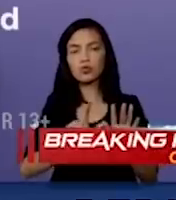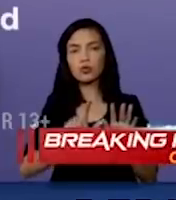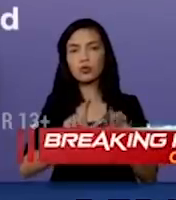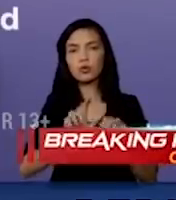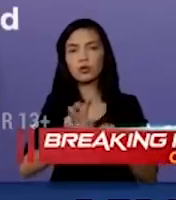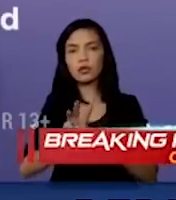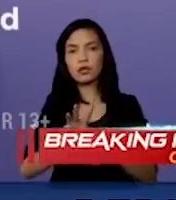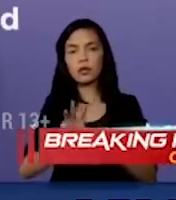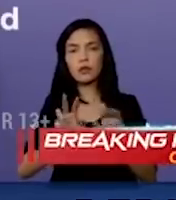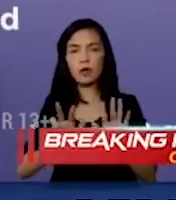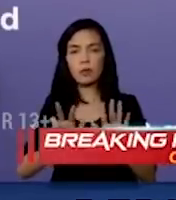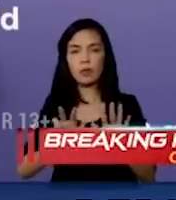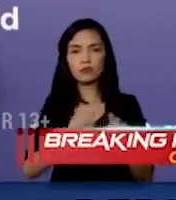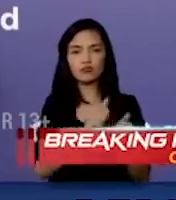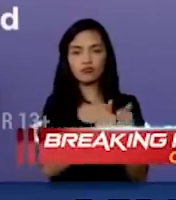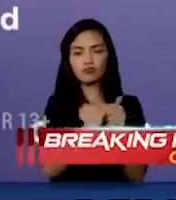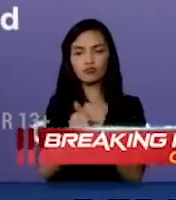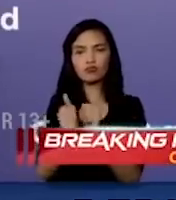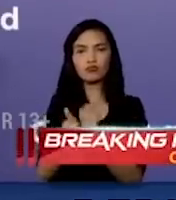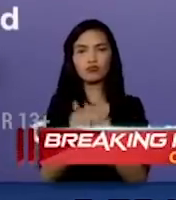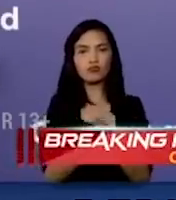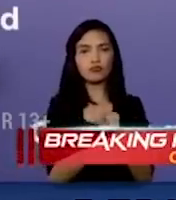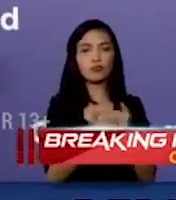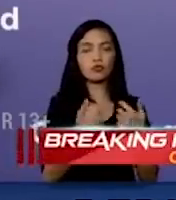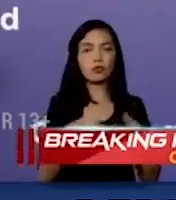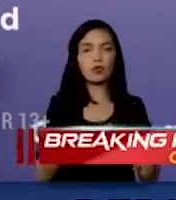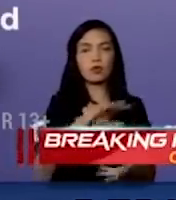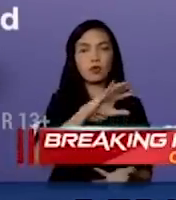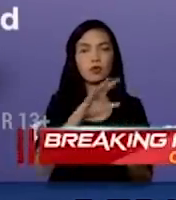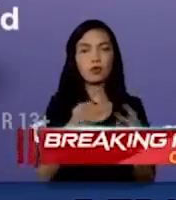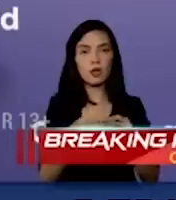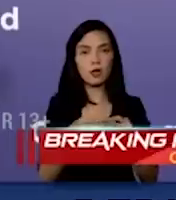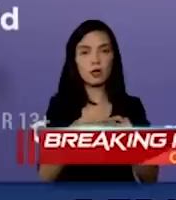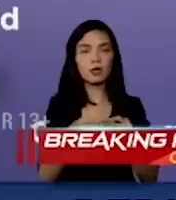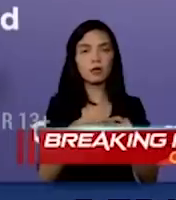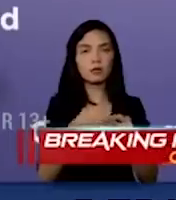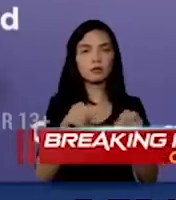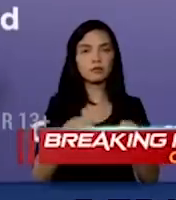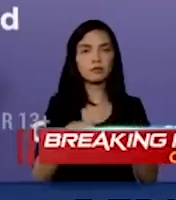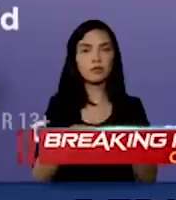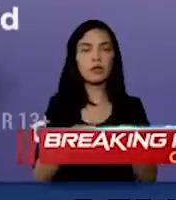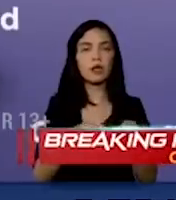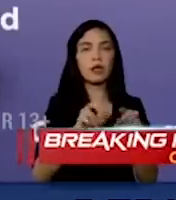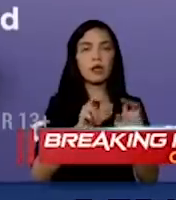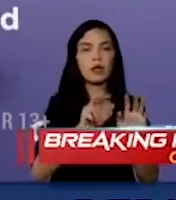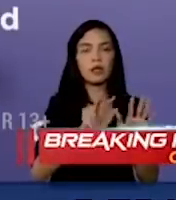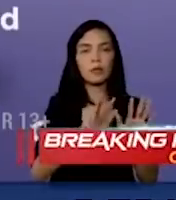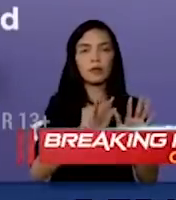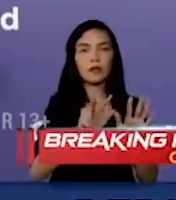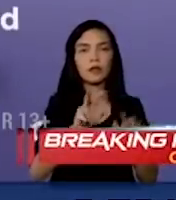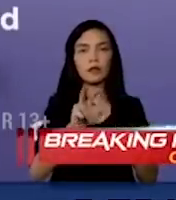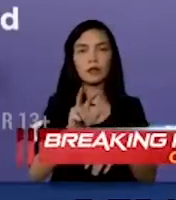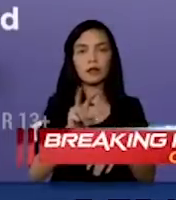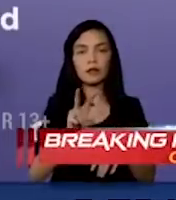1738 spesimen Hai sehingga akumulasinya saat ini menjadi